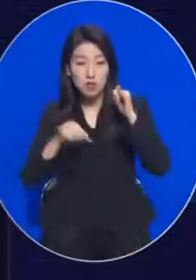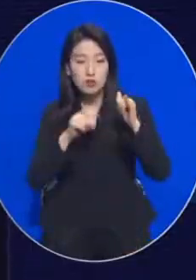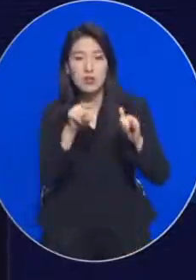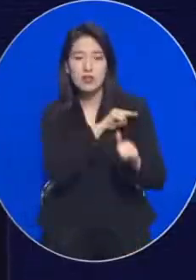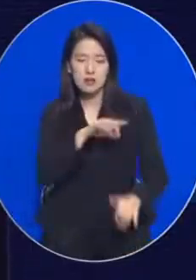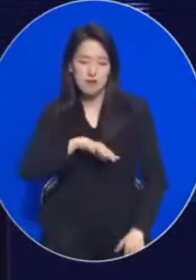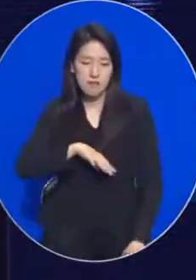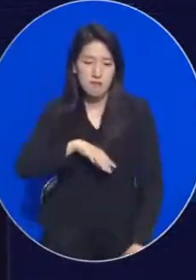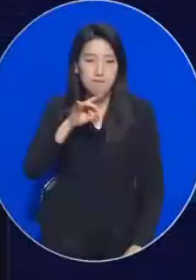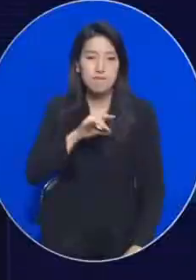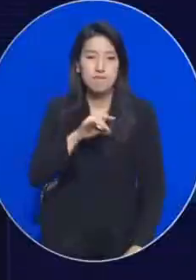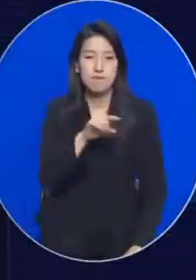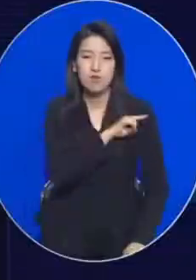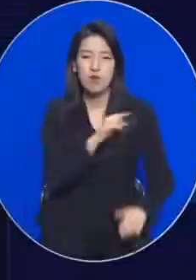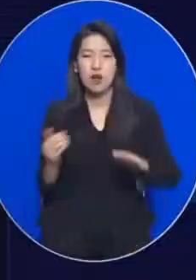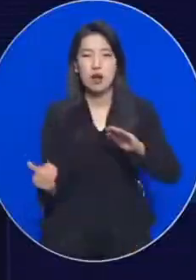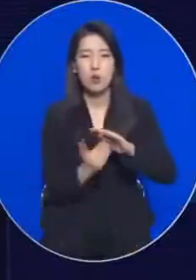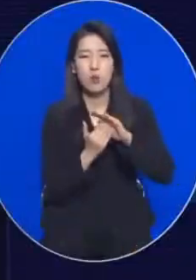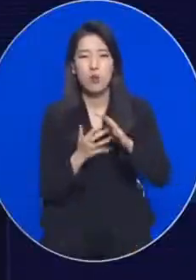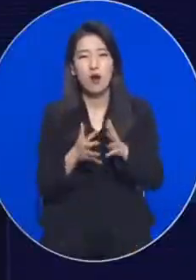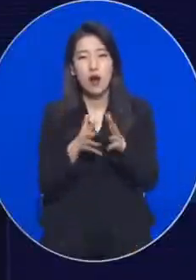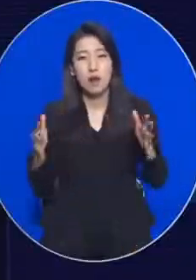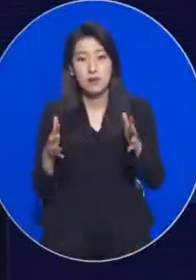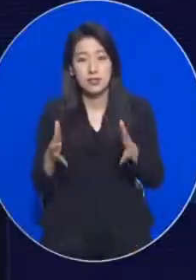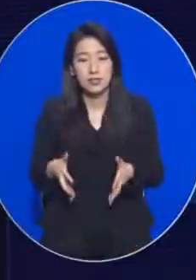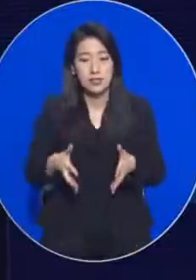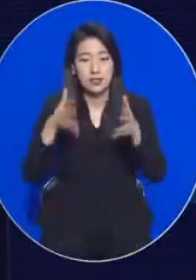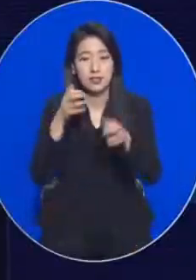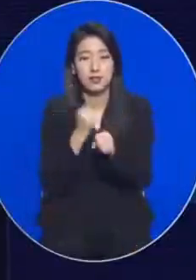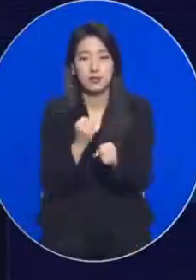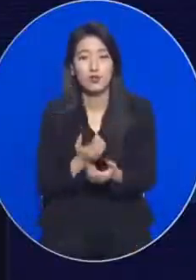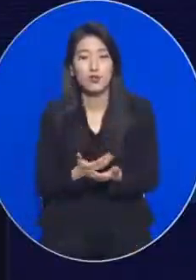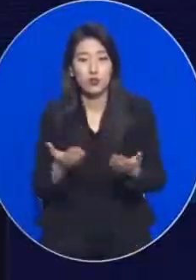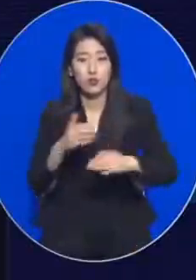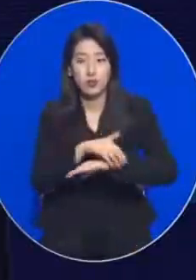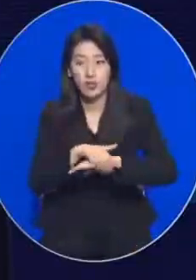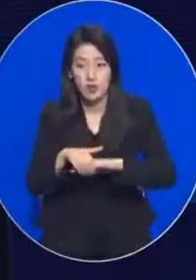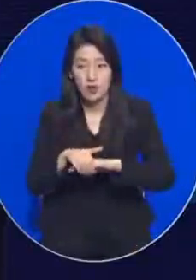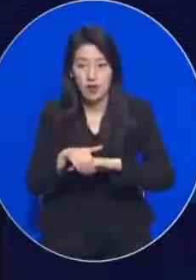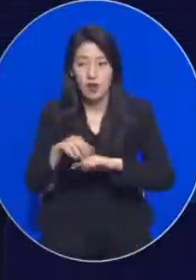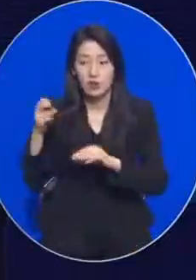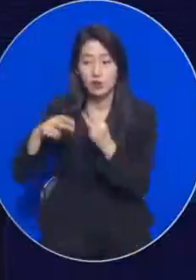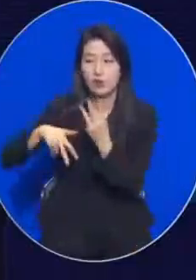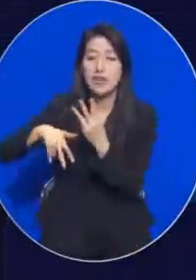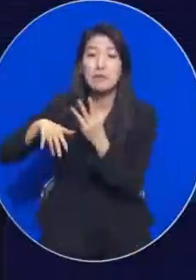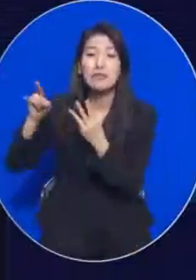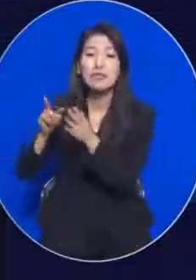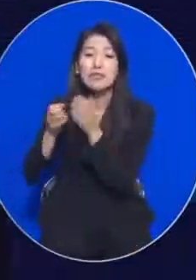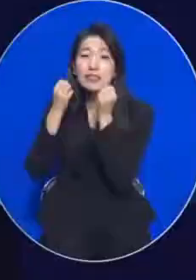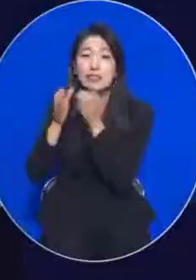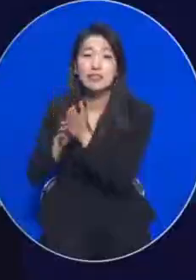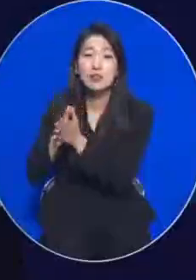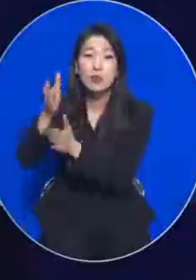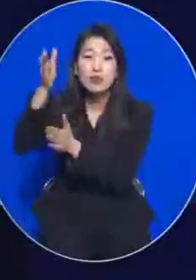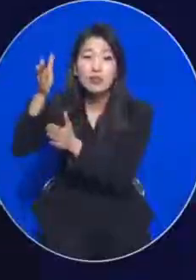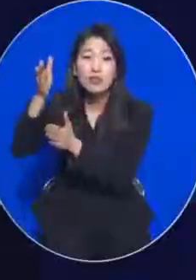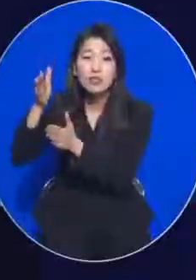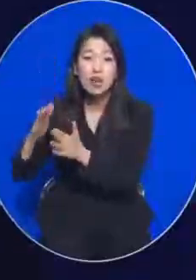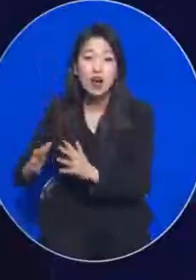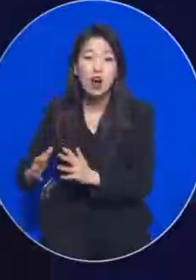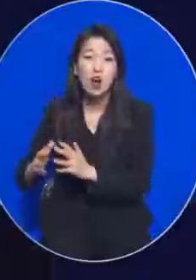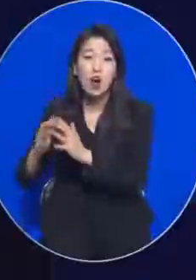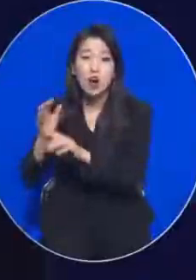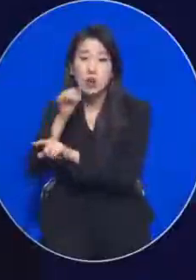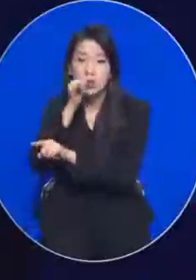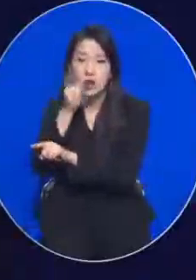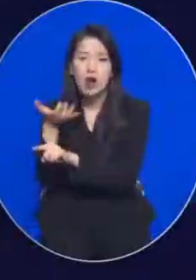공급하였고 3기 신도시 등 공급 기반도 확충하였지만 불안 심리 해소를 위해서는